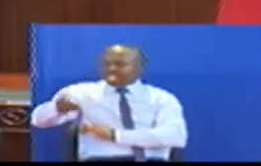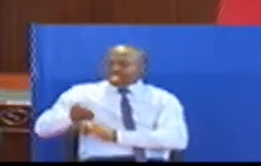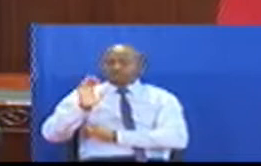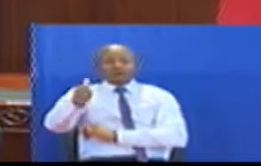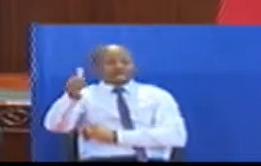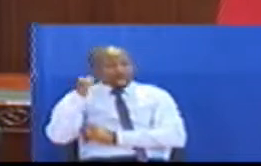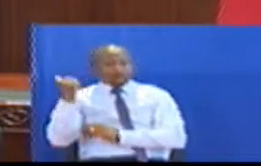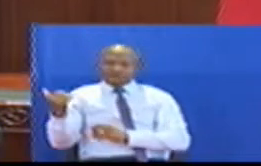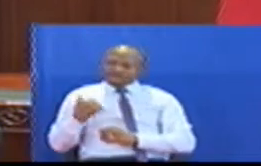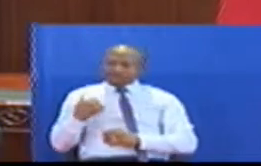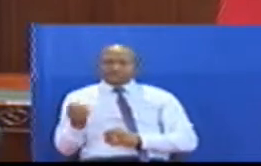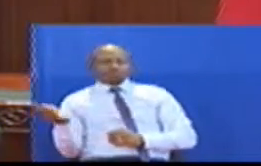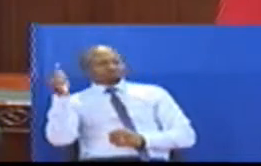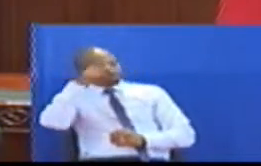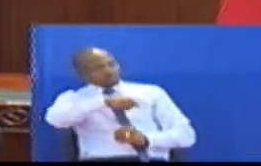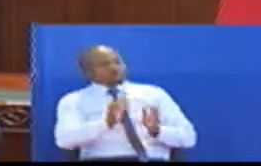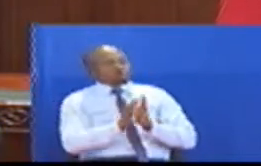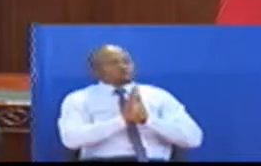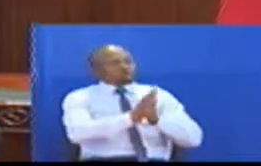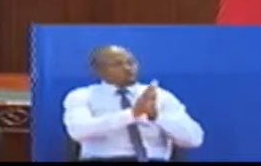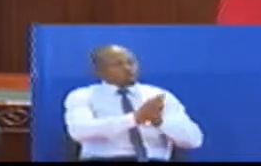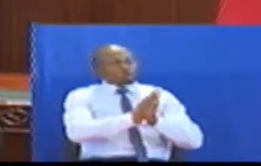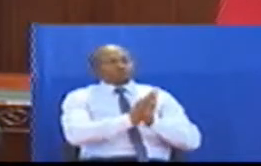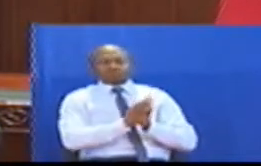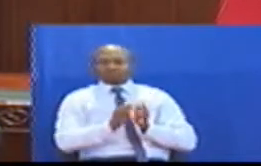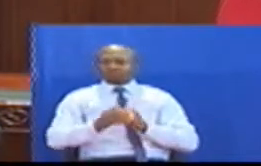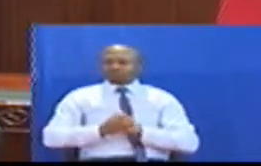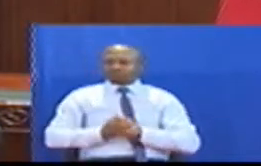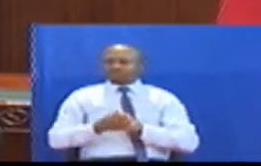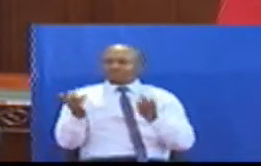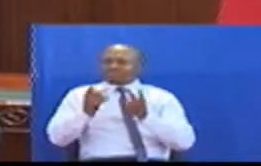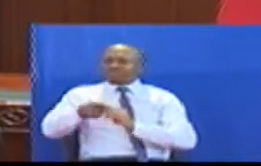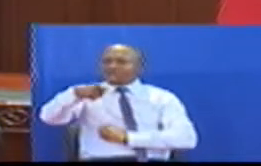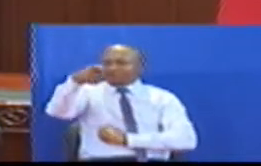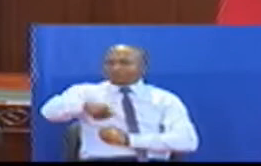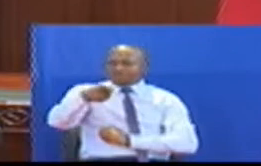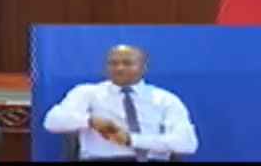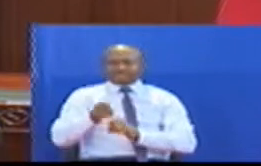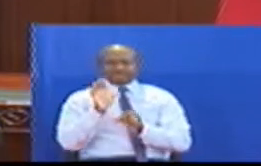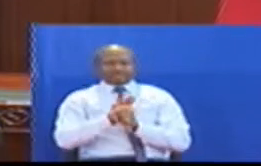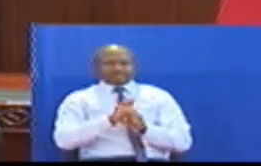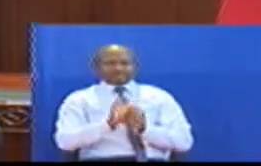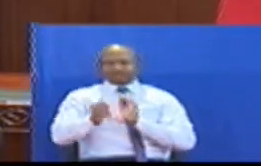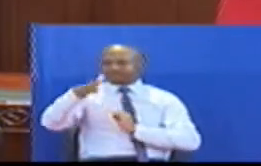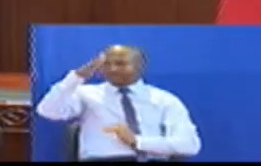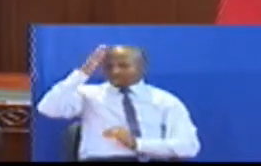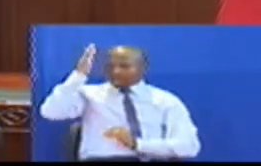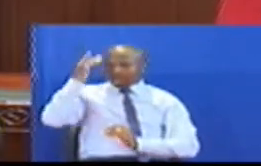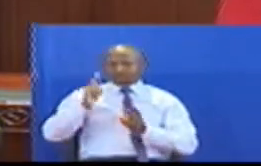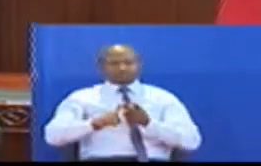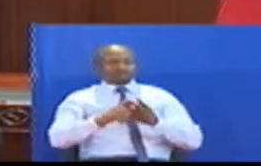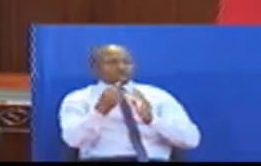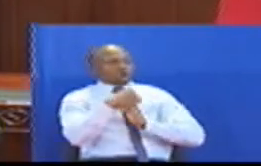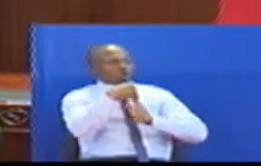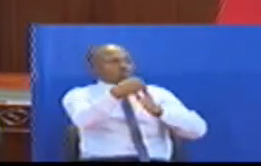nije nitoe shukrani za dhati kabisa na pongezi nyingi kwa serikali inaongozwa na Dr.